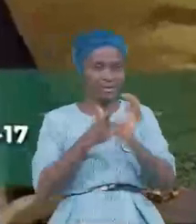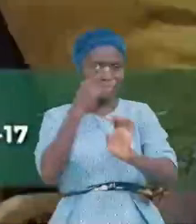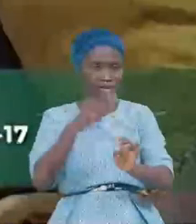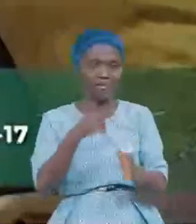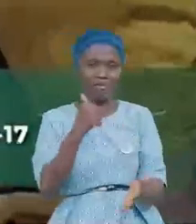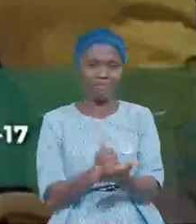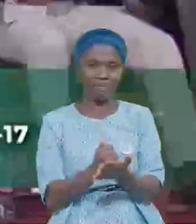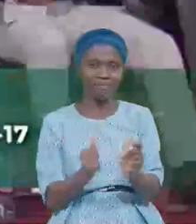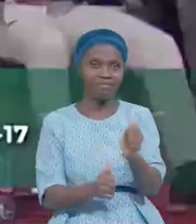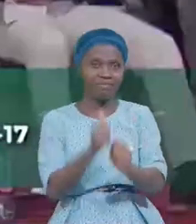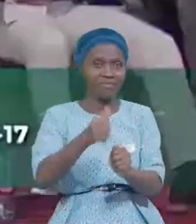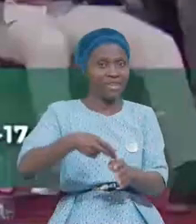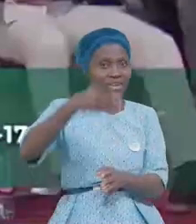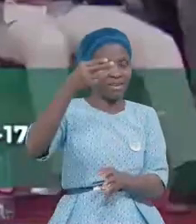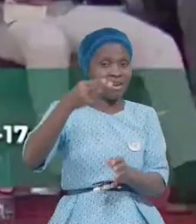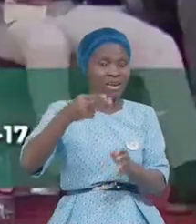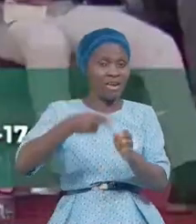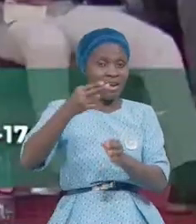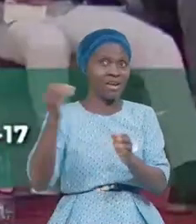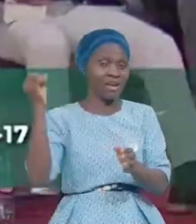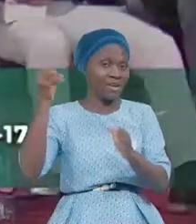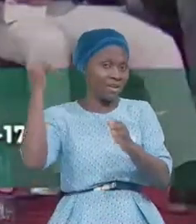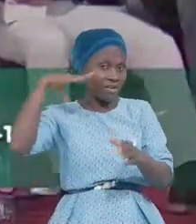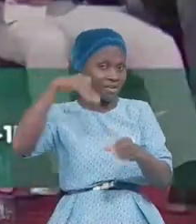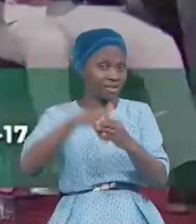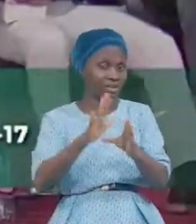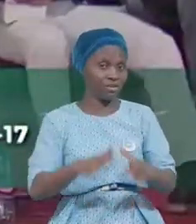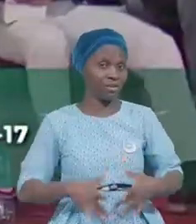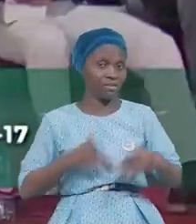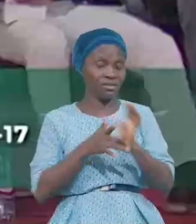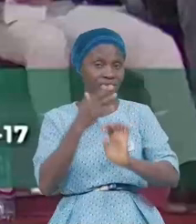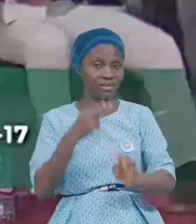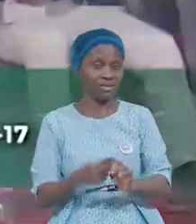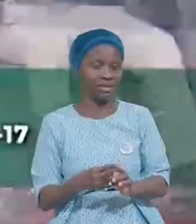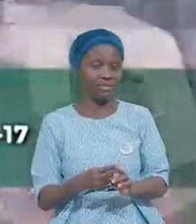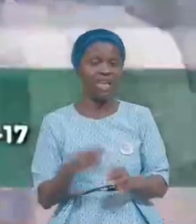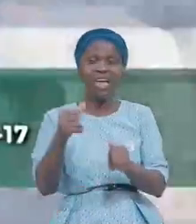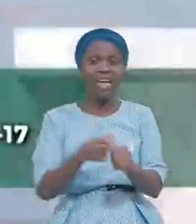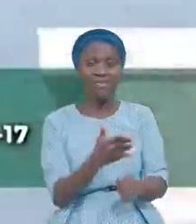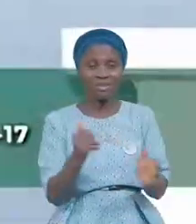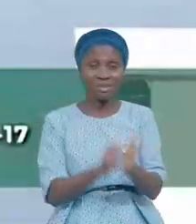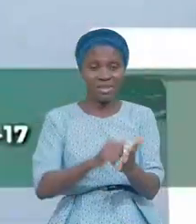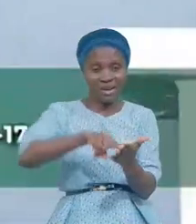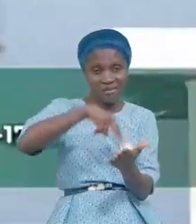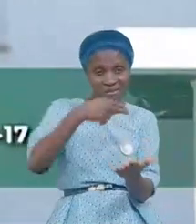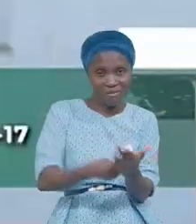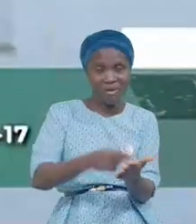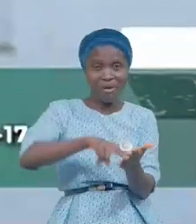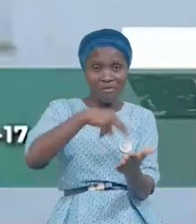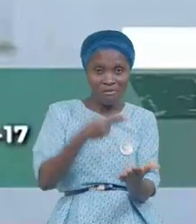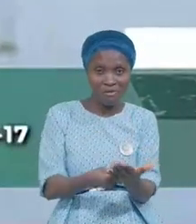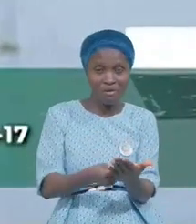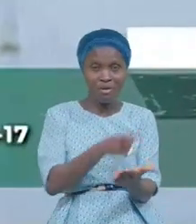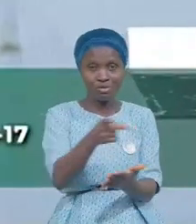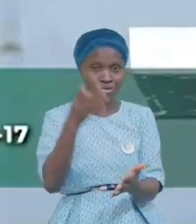foi dans ta vie. Et tout ce qui te mettait le dos par terre avant,